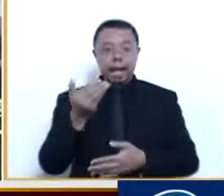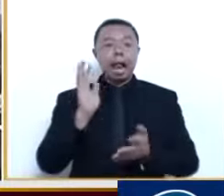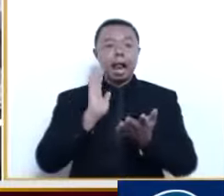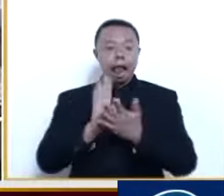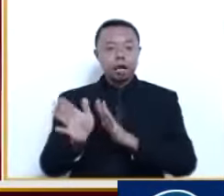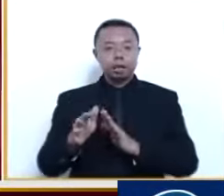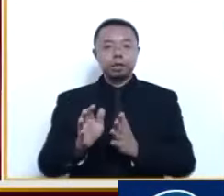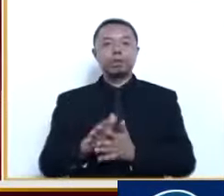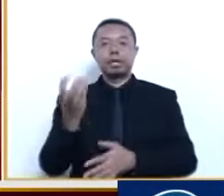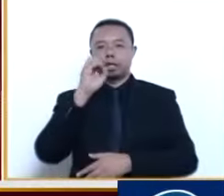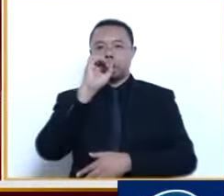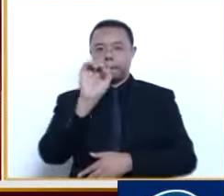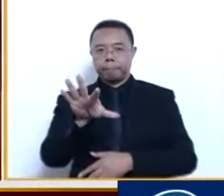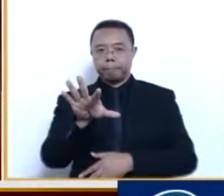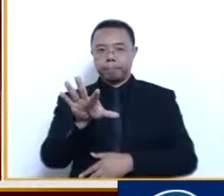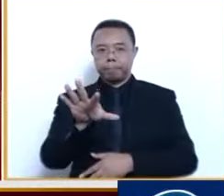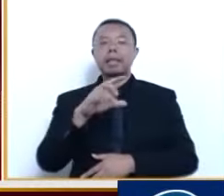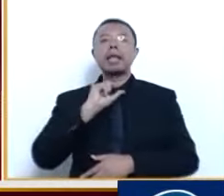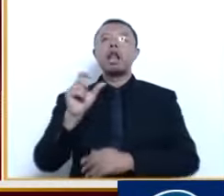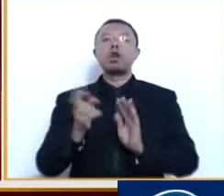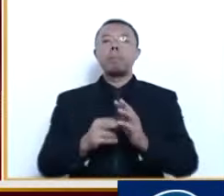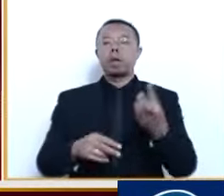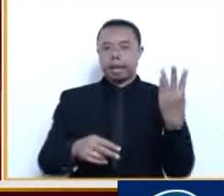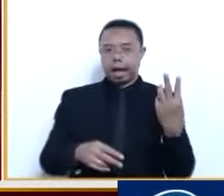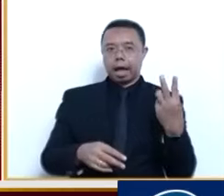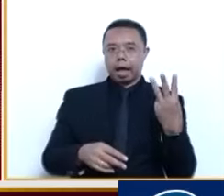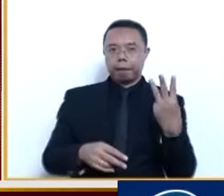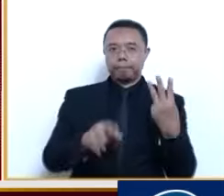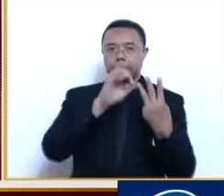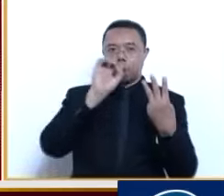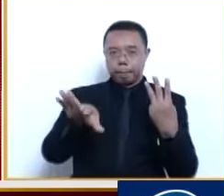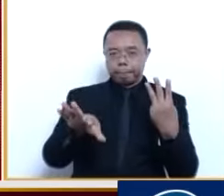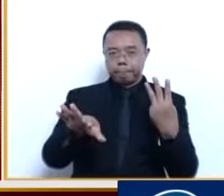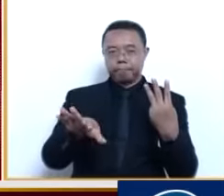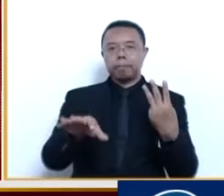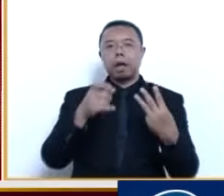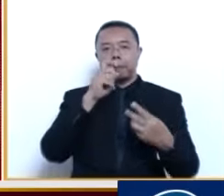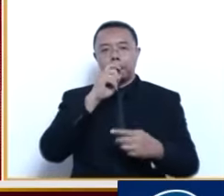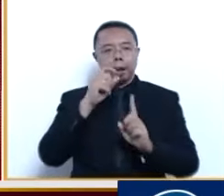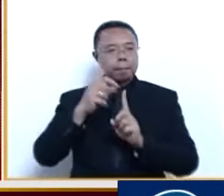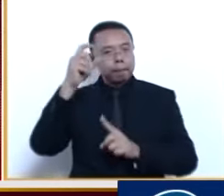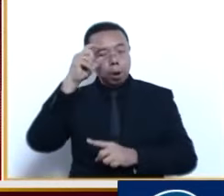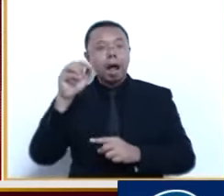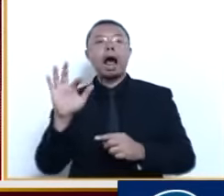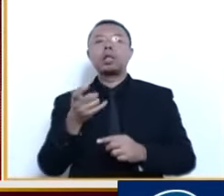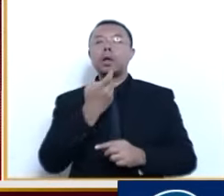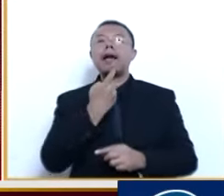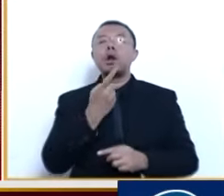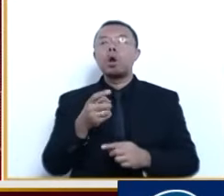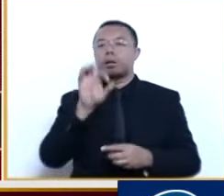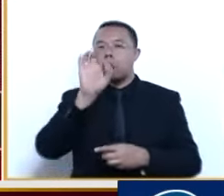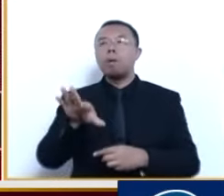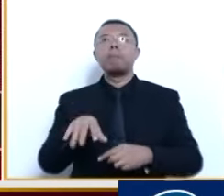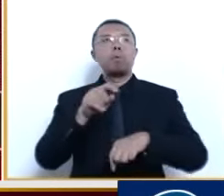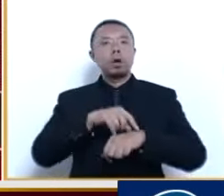langsung sa diberikan jawabanle pasanganalon nomor UT mono Anung dan juga bapak Ran Karno atau sidul waktunya